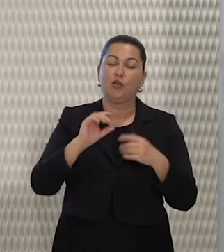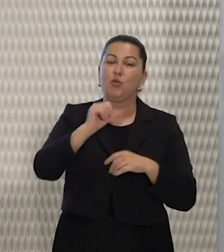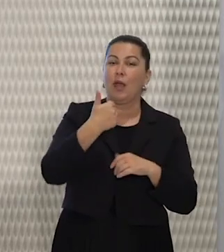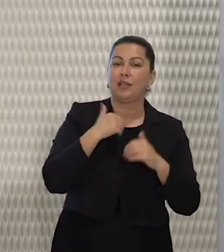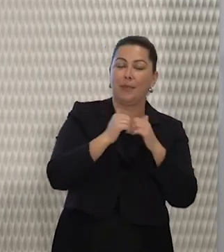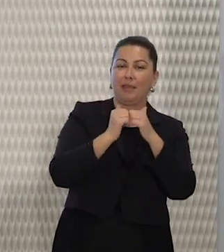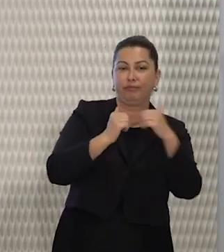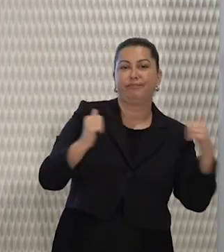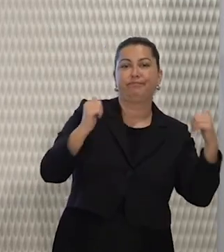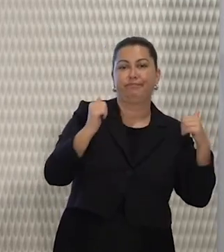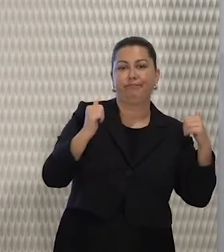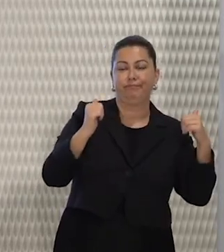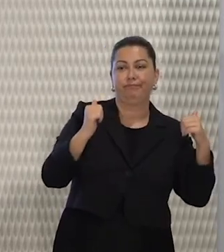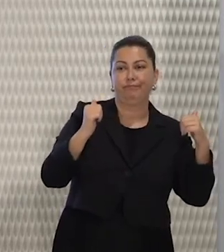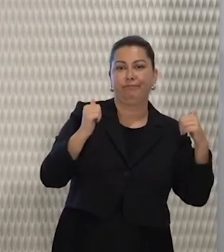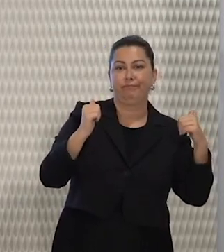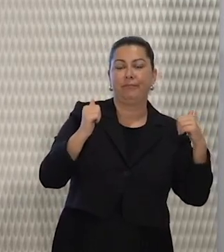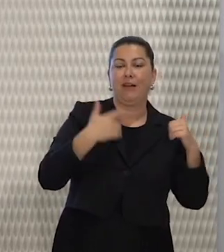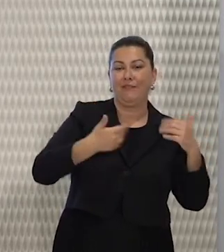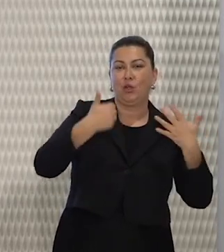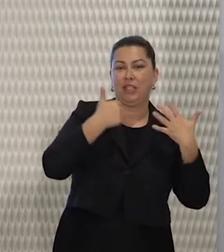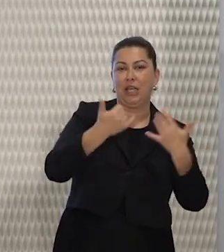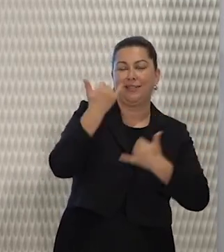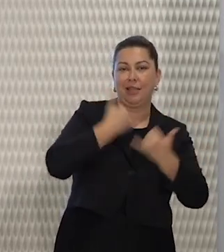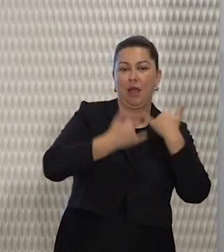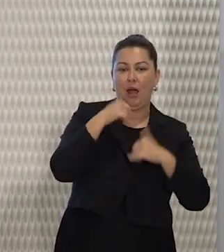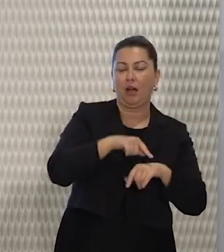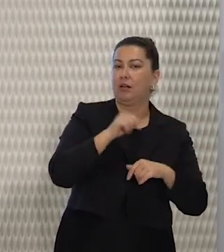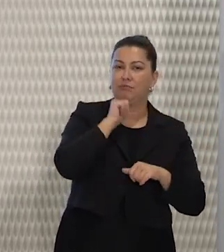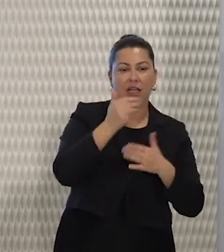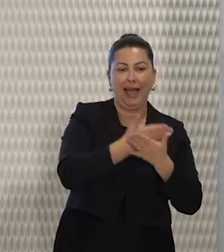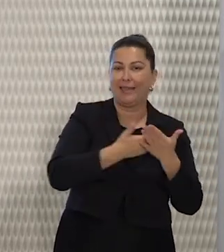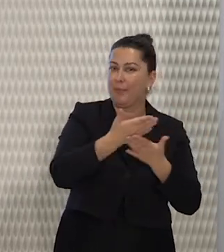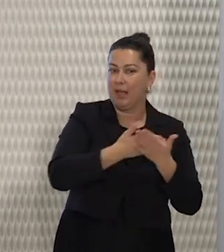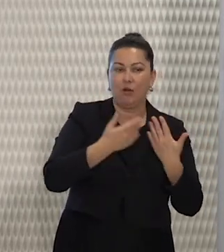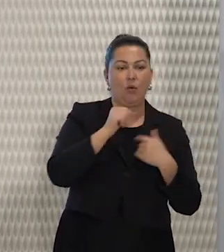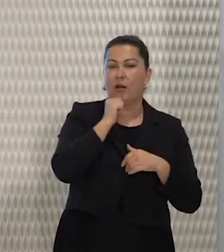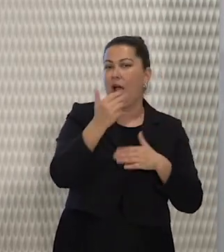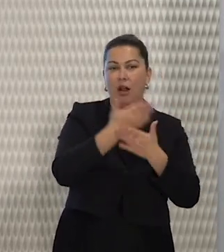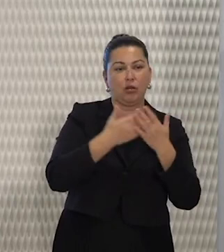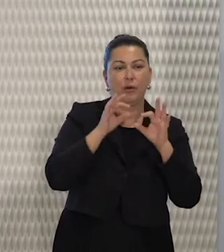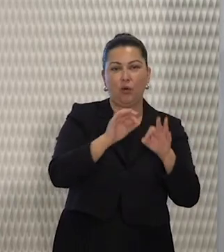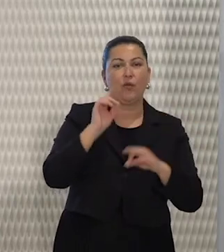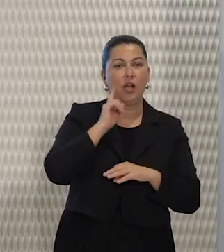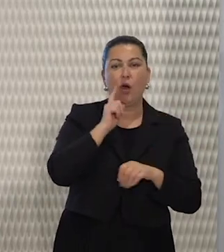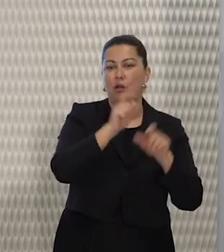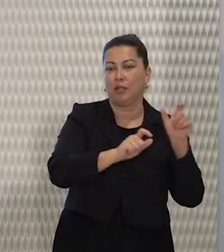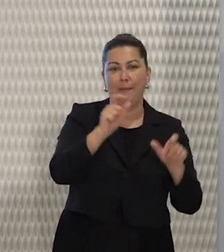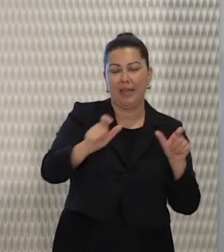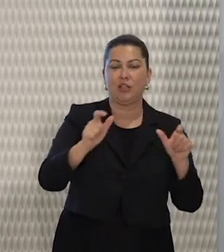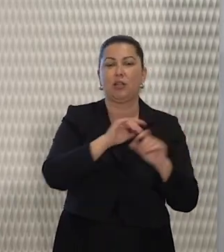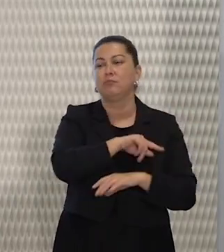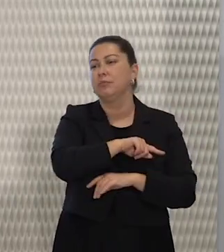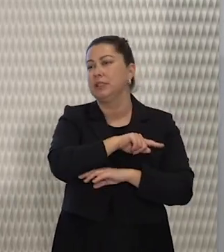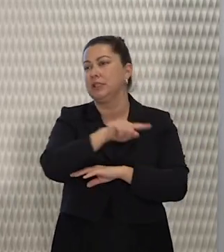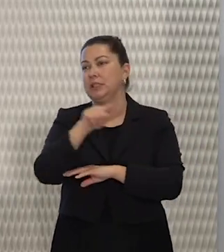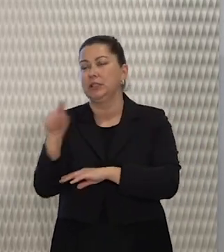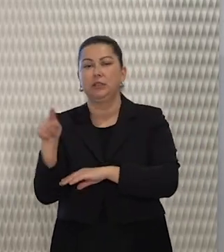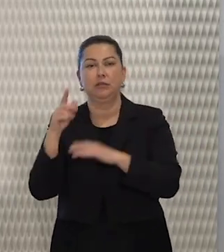begonnen, sozusagen vor 60 Jahren, wo es keine Bildung gab oder keine Ausbildung gab für gehörlose Menschen, bis hin